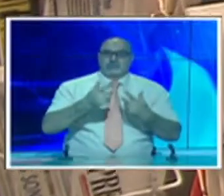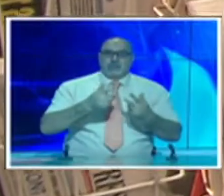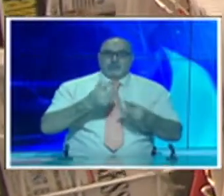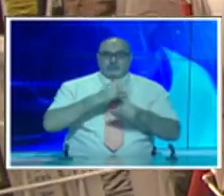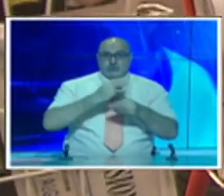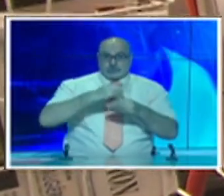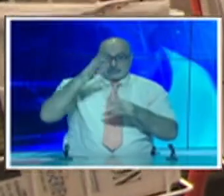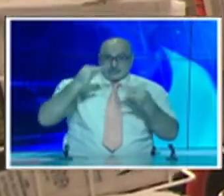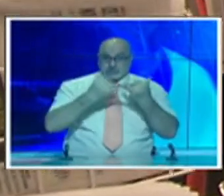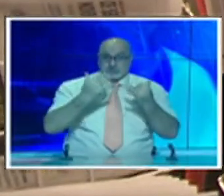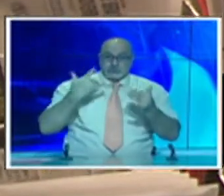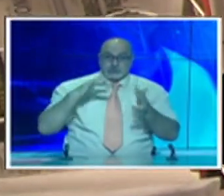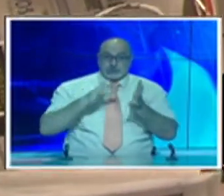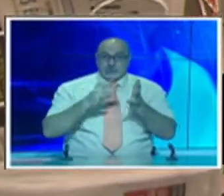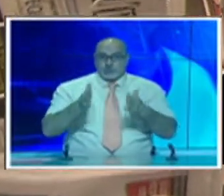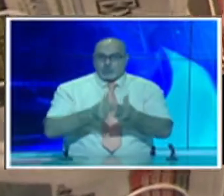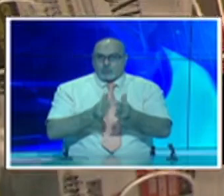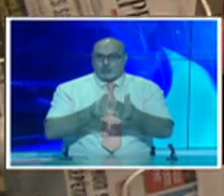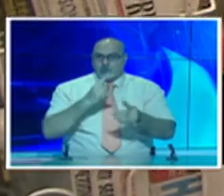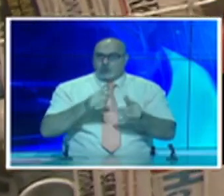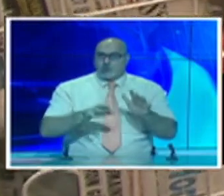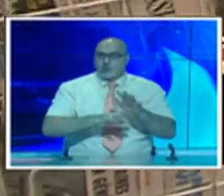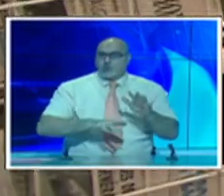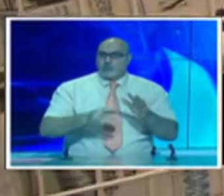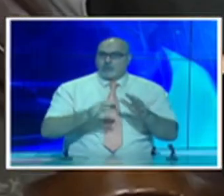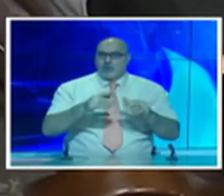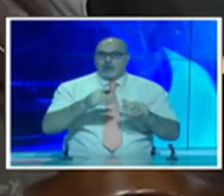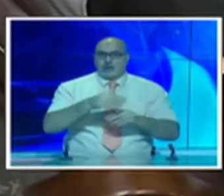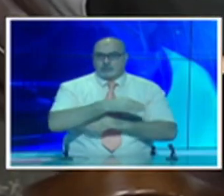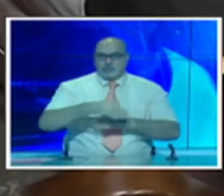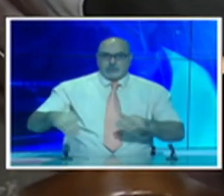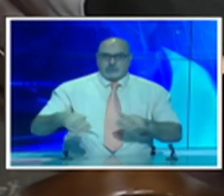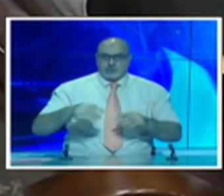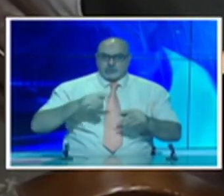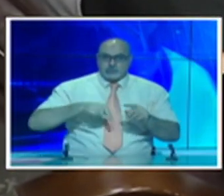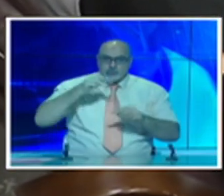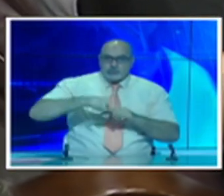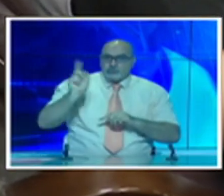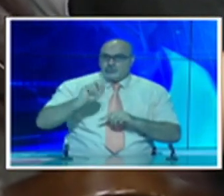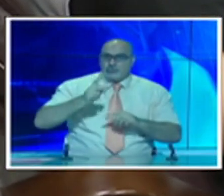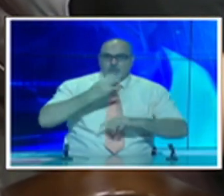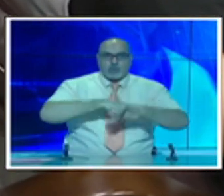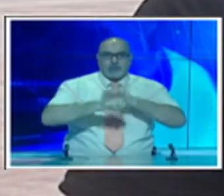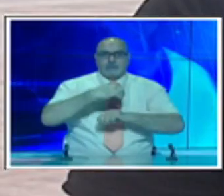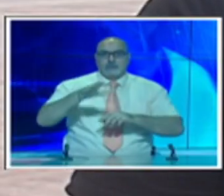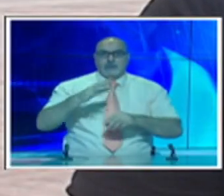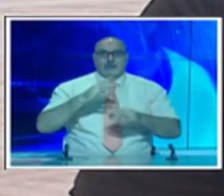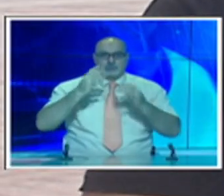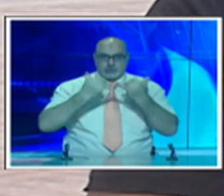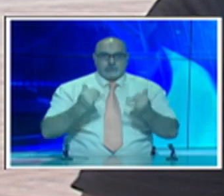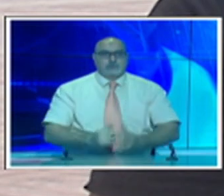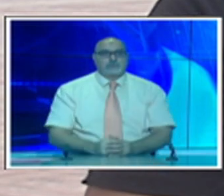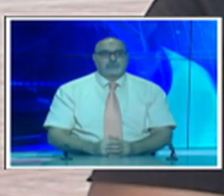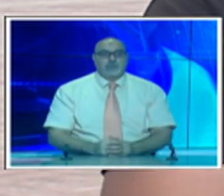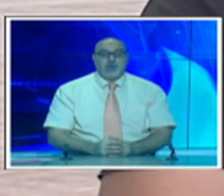للمهنيين والمختصين، وبالمقابل وضع المشرع حدودا لا يمكن تجاوزها في ممارسة المهنة. الحدود